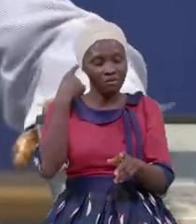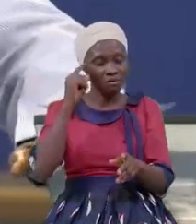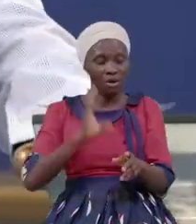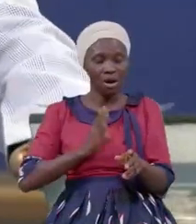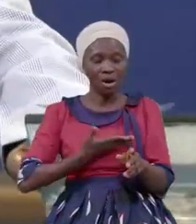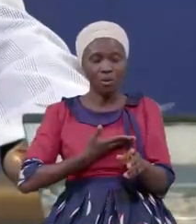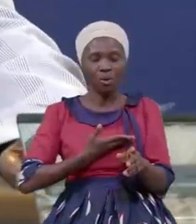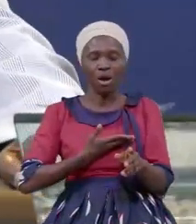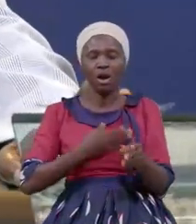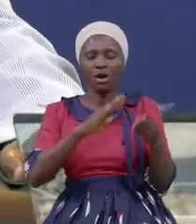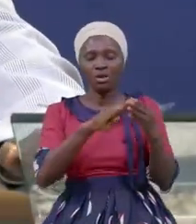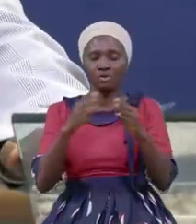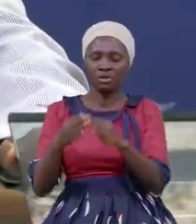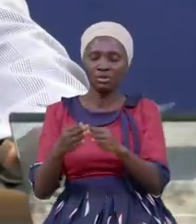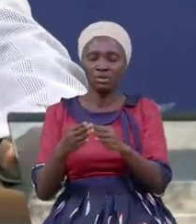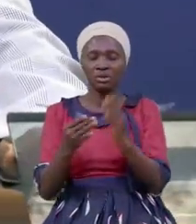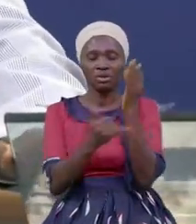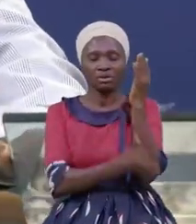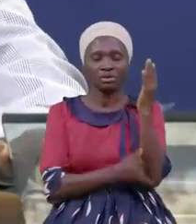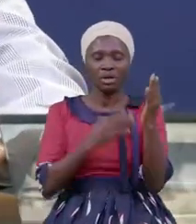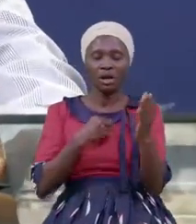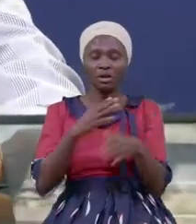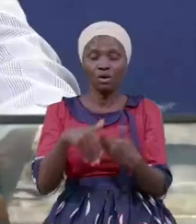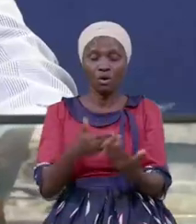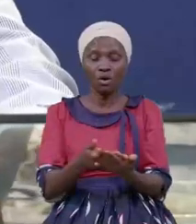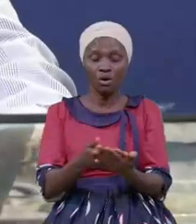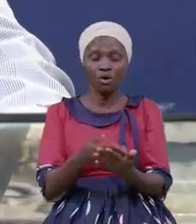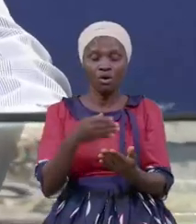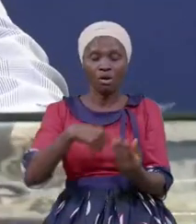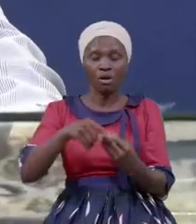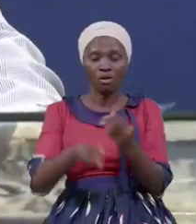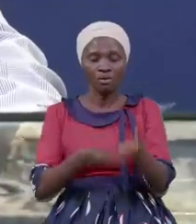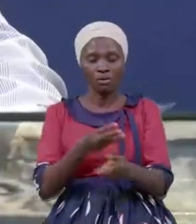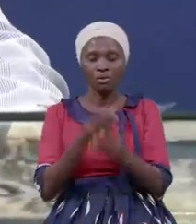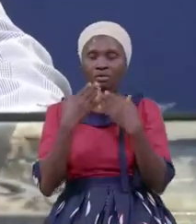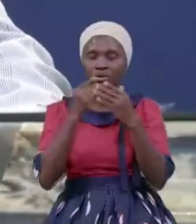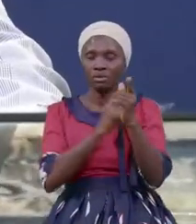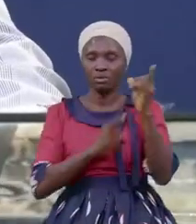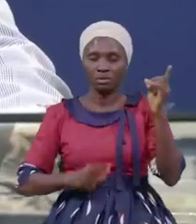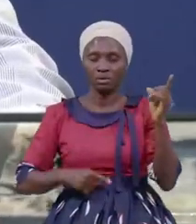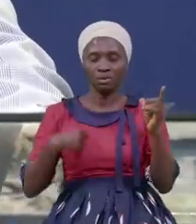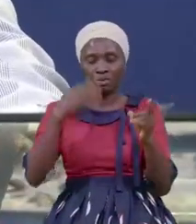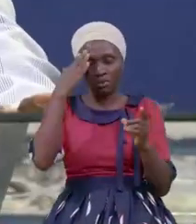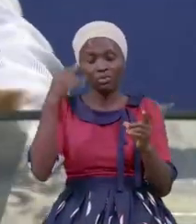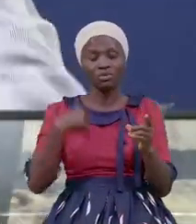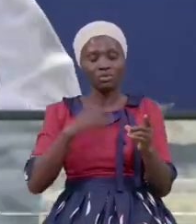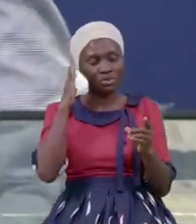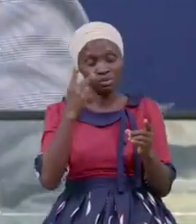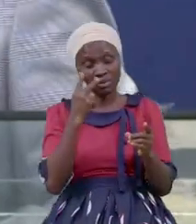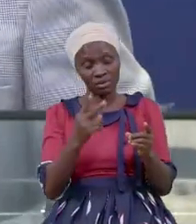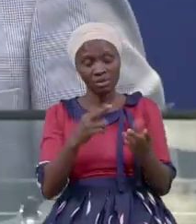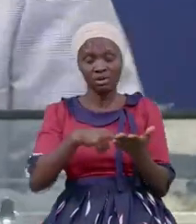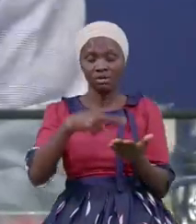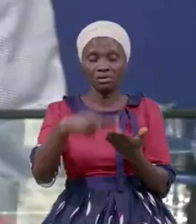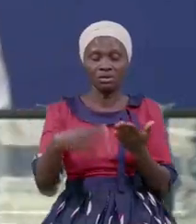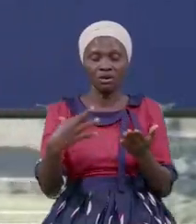meilleur dans notre pays dans nos communautés dans tout ce que nous faisons merci Seigneur parce que nous savons que nous verrons les résultats de ce que tu as